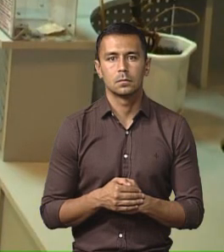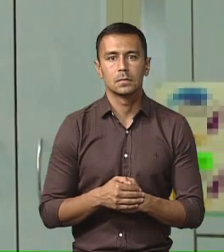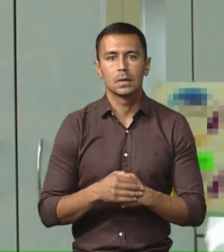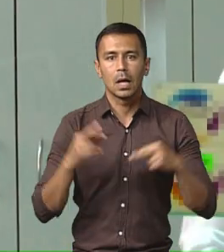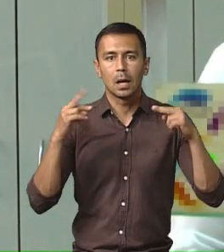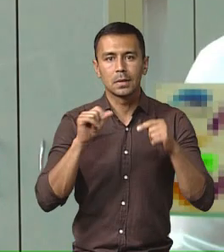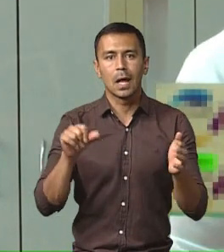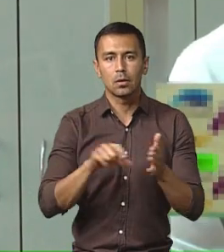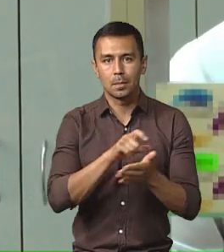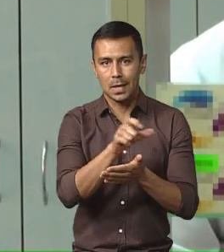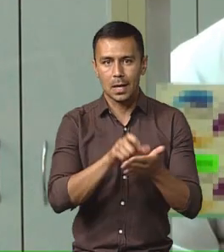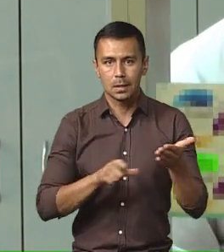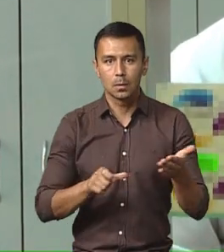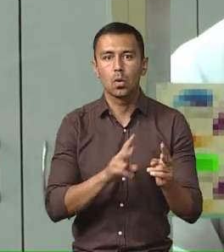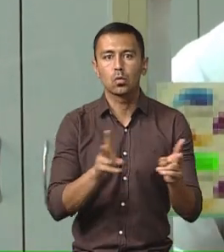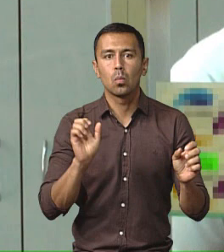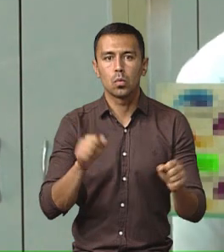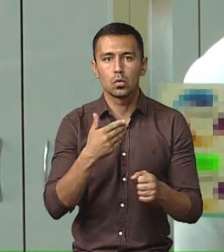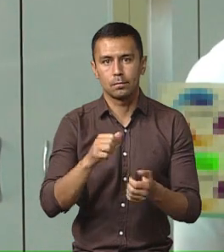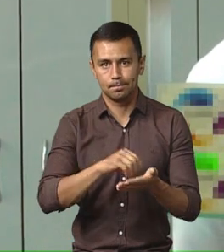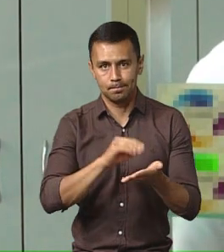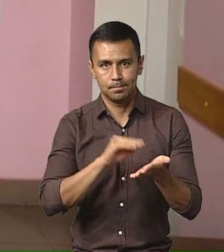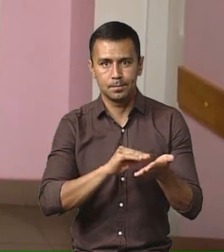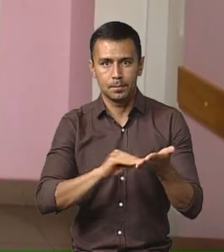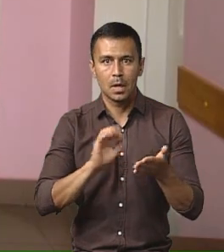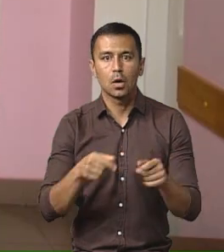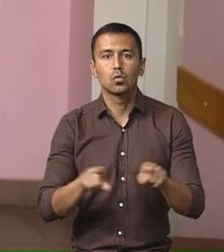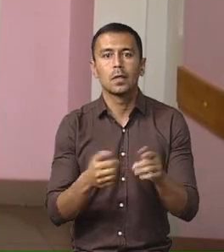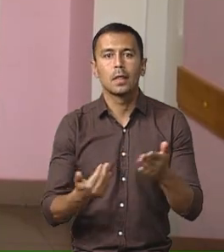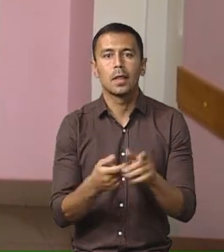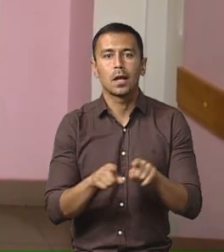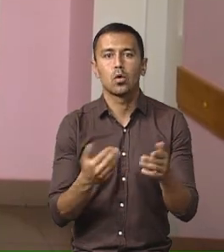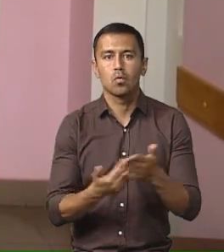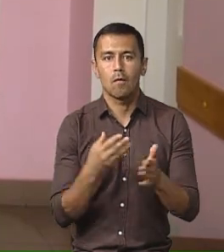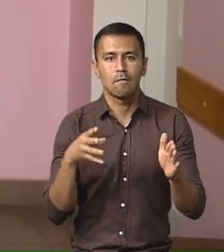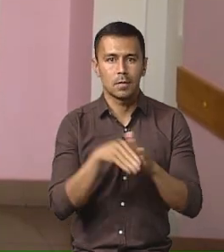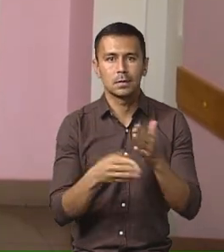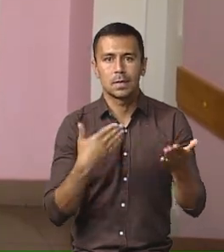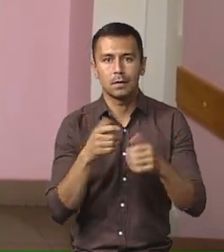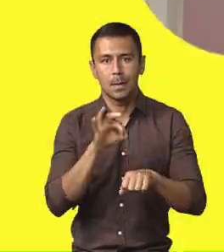Антибіотики за електронним рецептом. Хто може його виписувати та як до таких нововведень ставляться пацієнти?